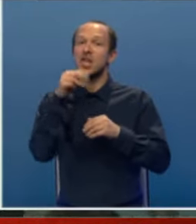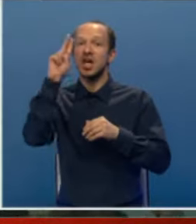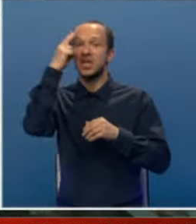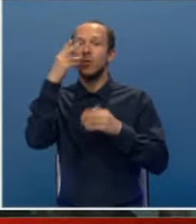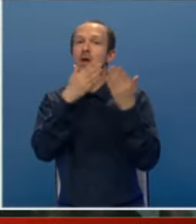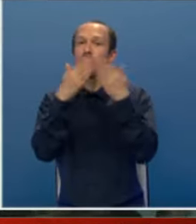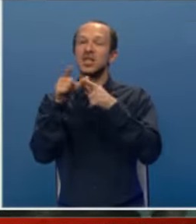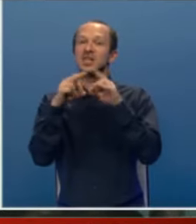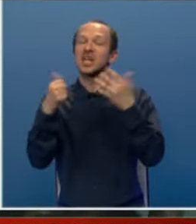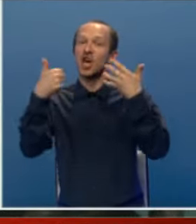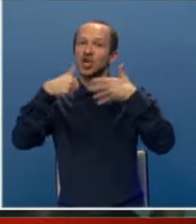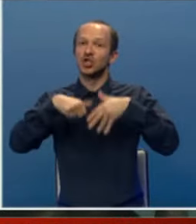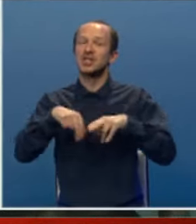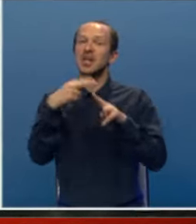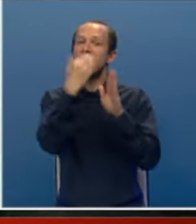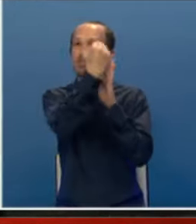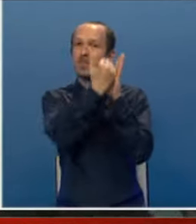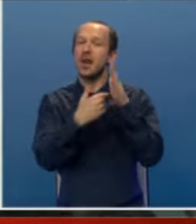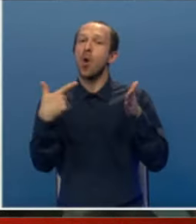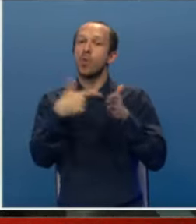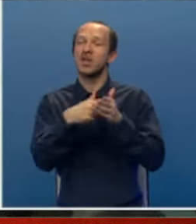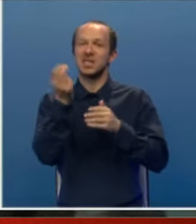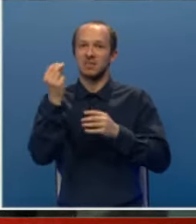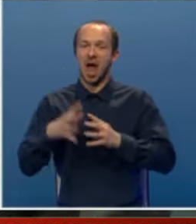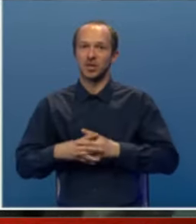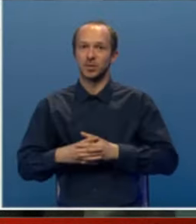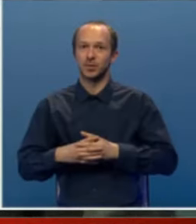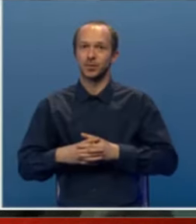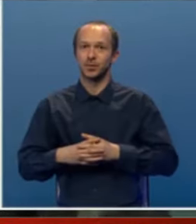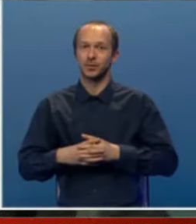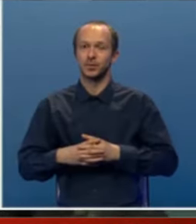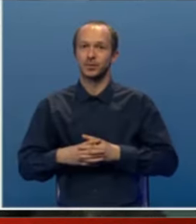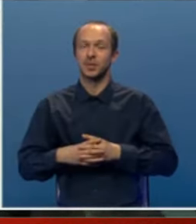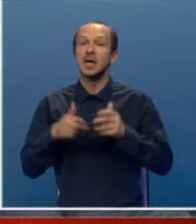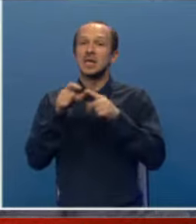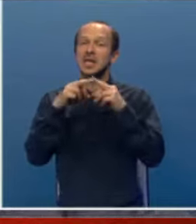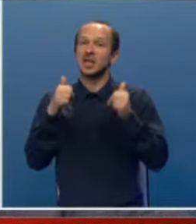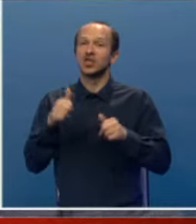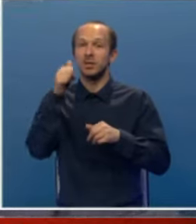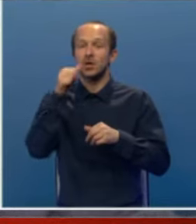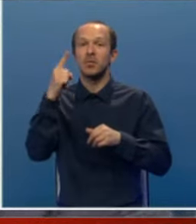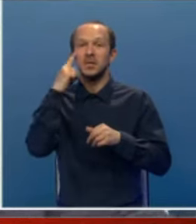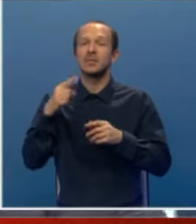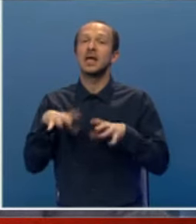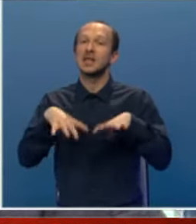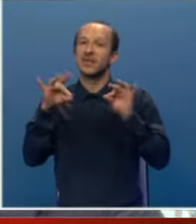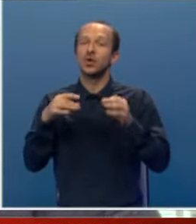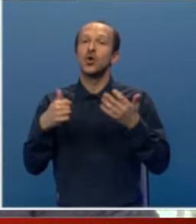spomen muzej sa 6.000 imena ubijenih Srba. Sa današnjim danom, ja mislim da je